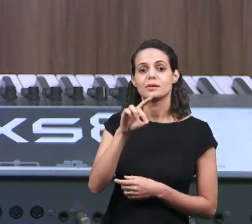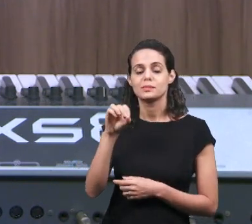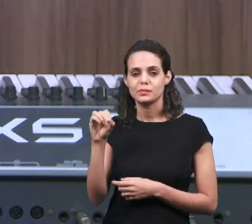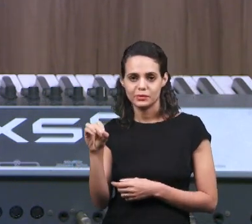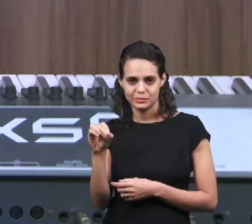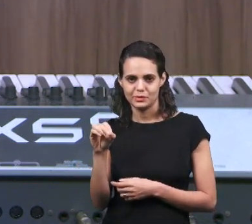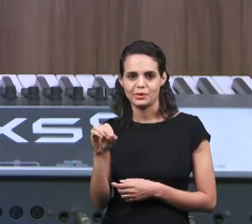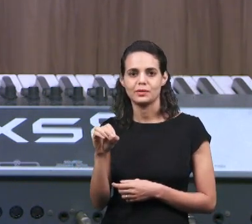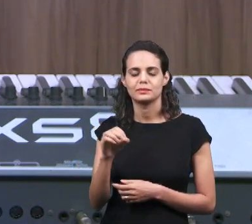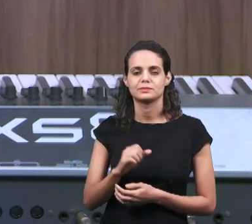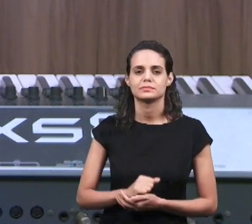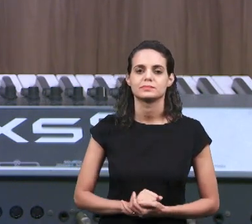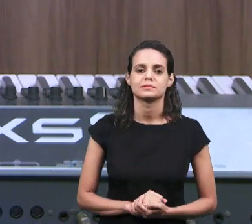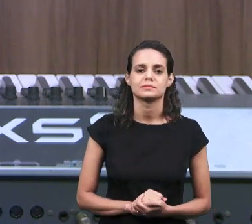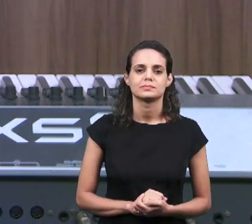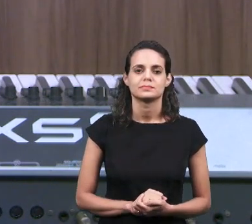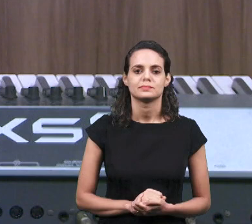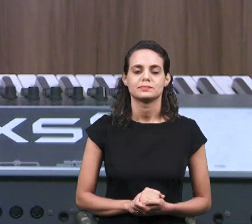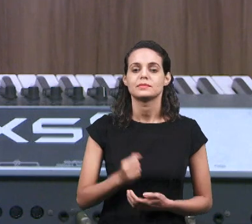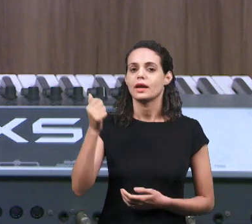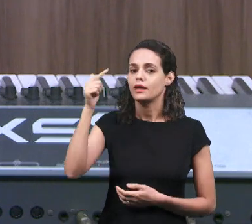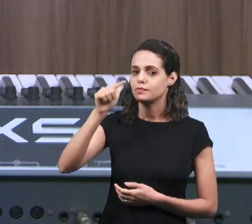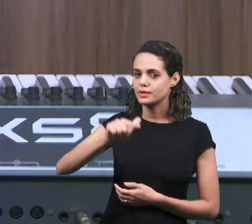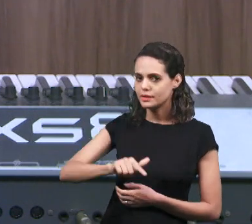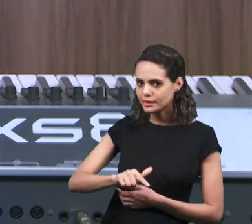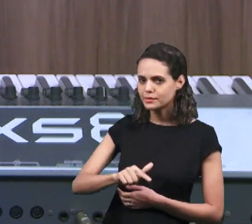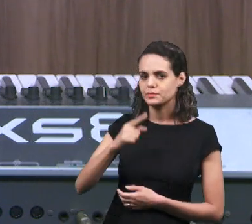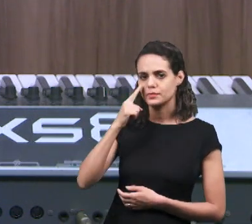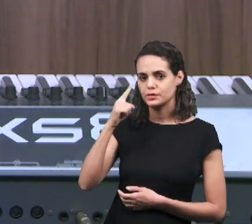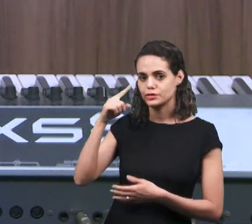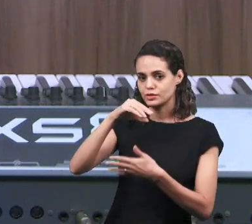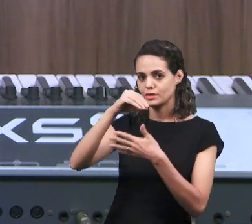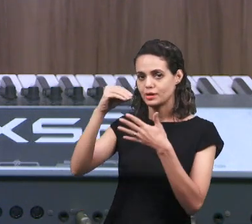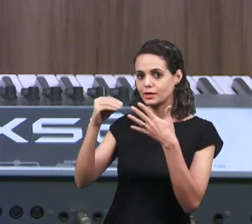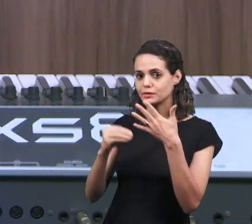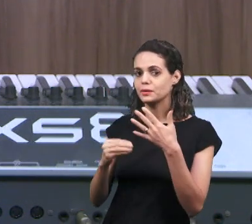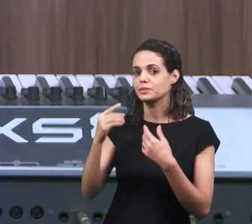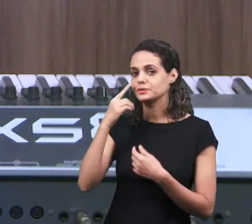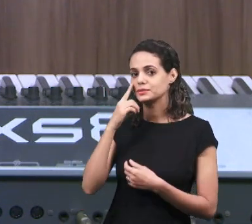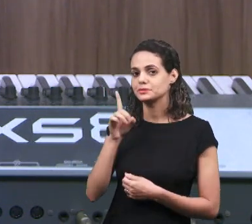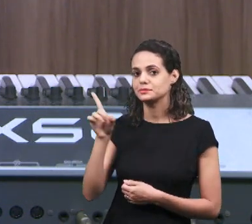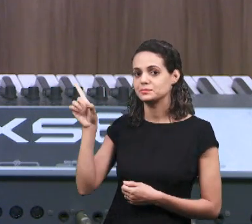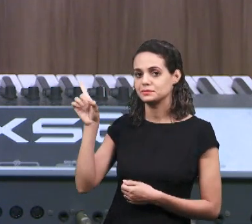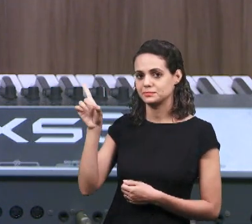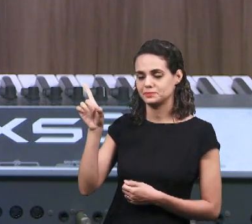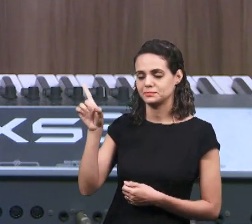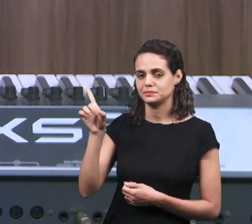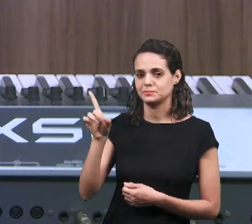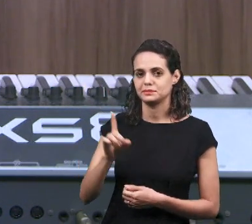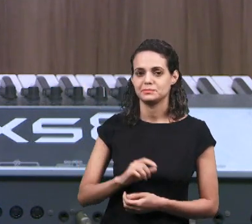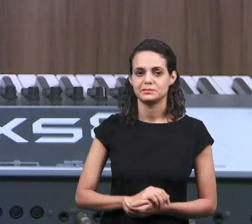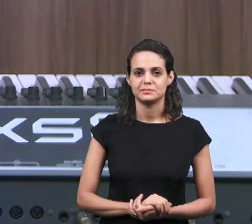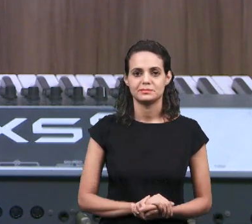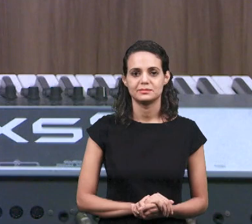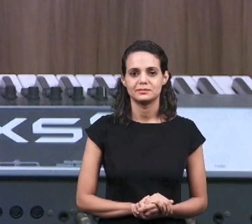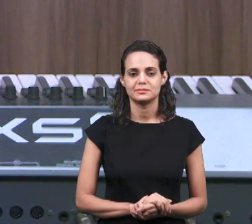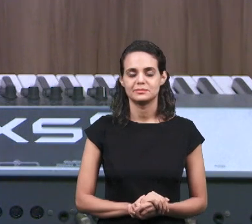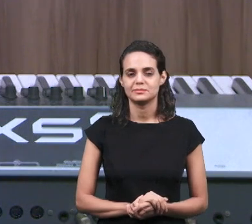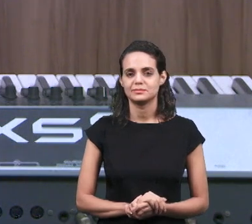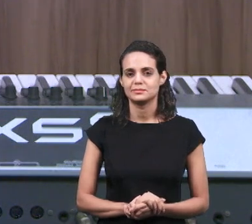E on reprend. Toda, repete. Glória e louvor. E lá, on passa o Lá.